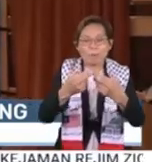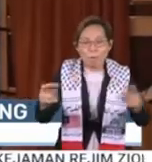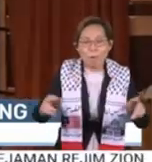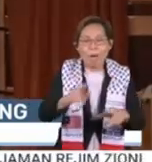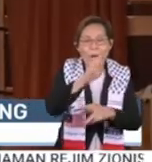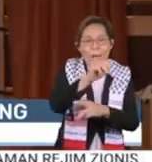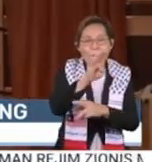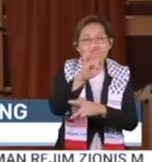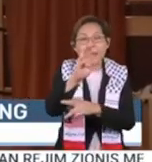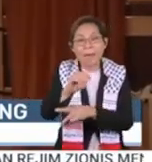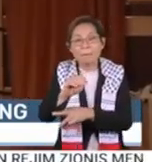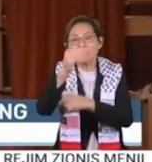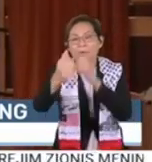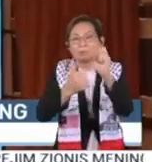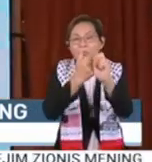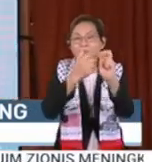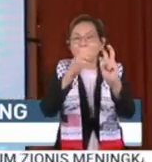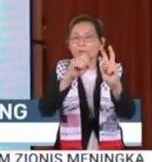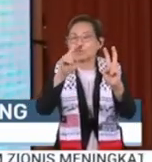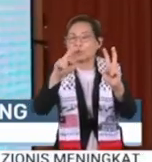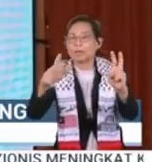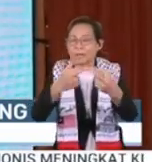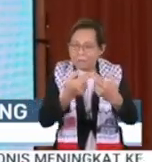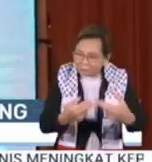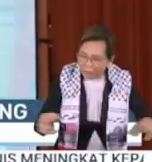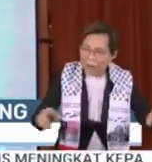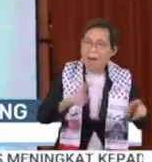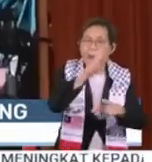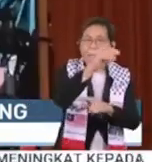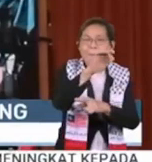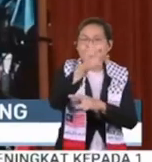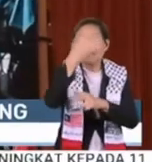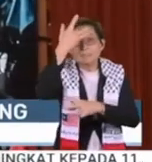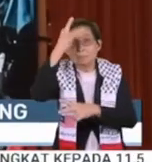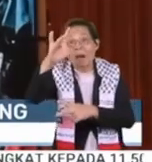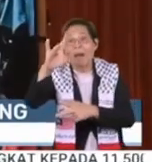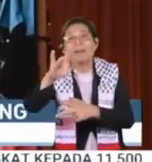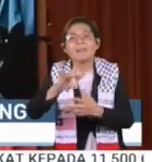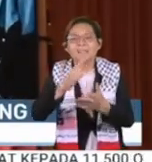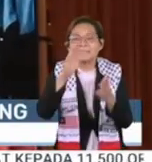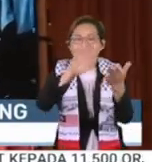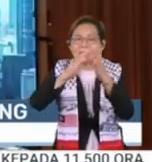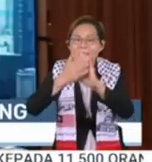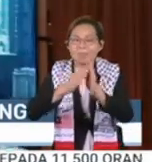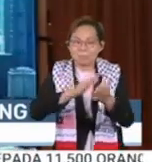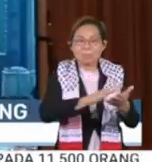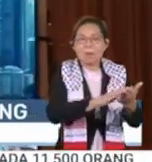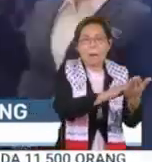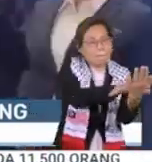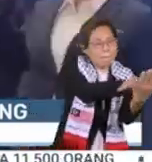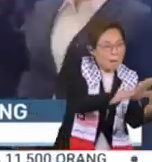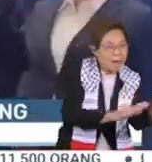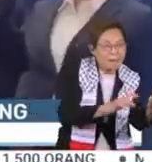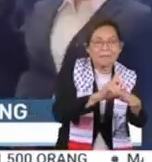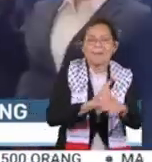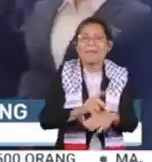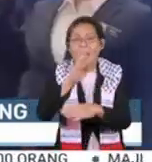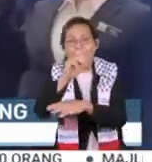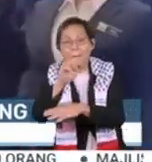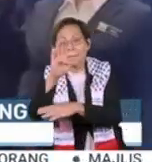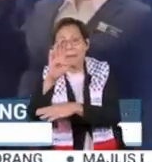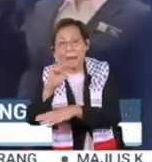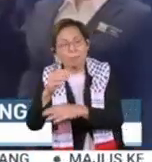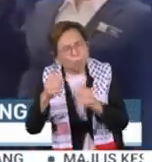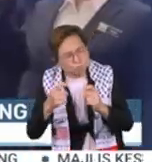Integriti MBM 2023 dan melancarkan Miri Smart City Blueprint di Miri. Beliau memuji kesungguhan MBM